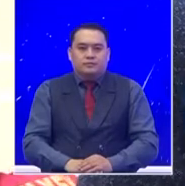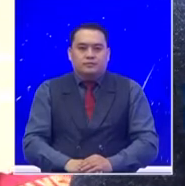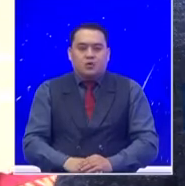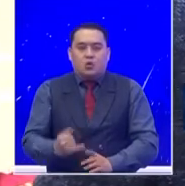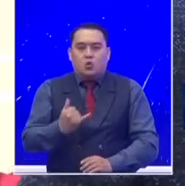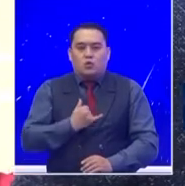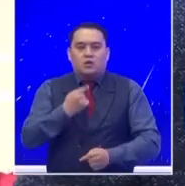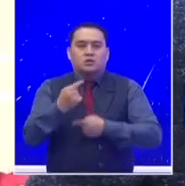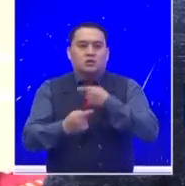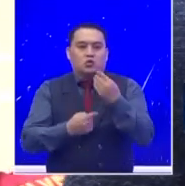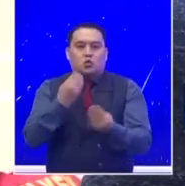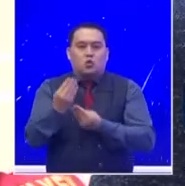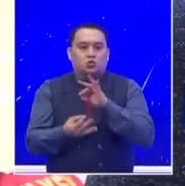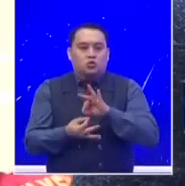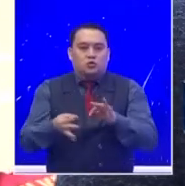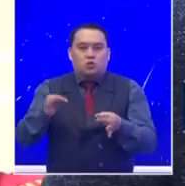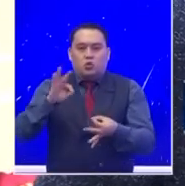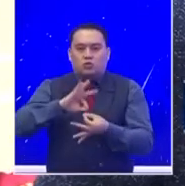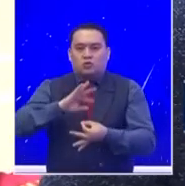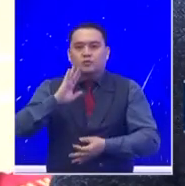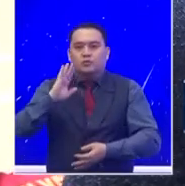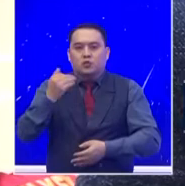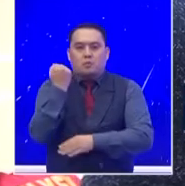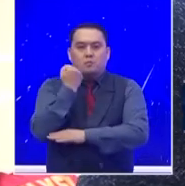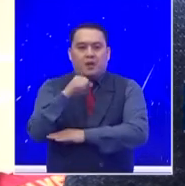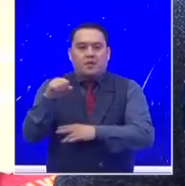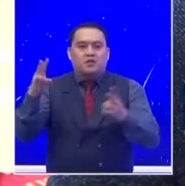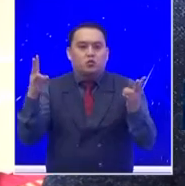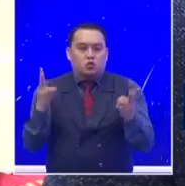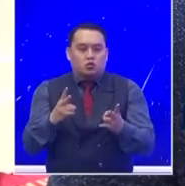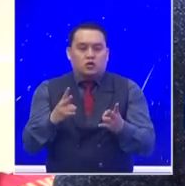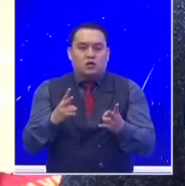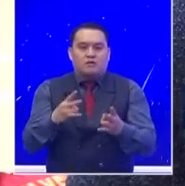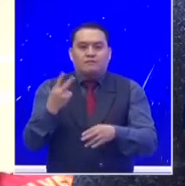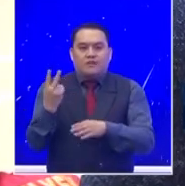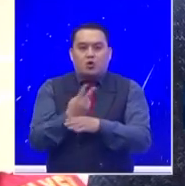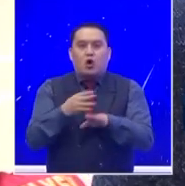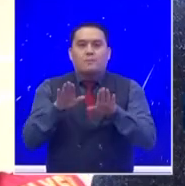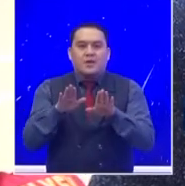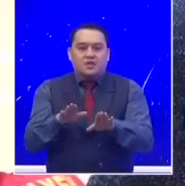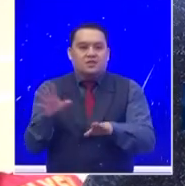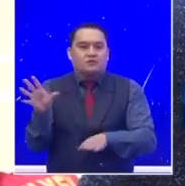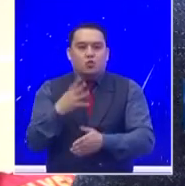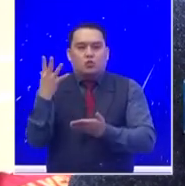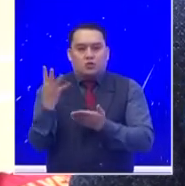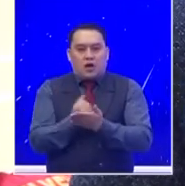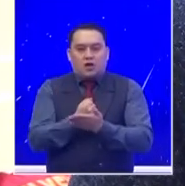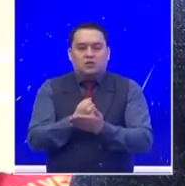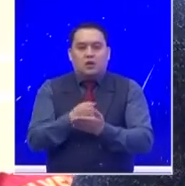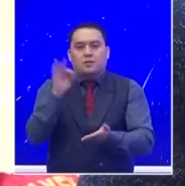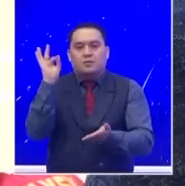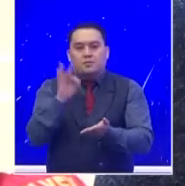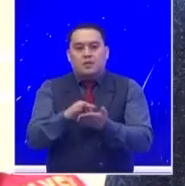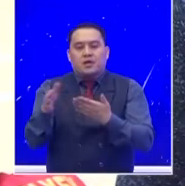У нас следующий тур будет сложным. Сейчас нам нужна победа. Тогда сможем побороться за 2-е место. Если все удастся, тогда будем ставить перед